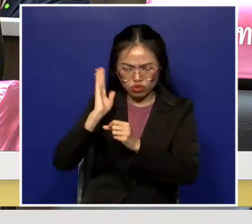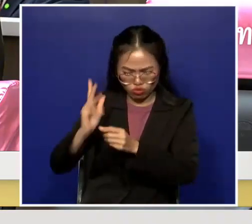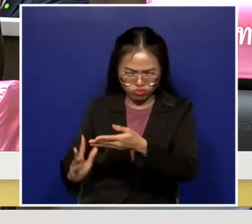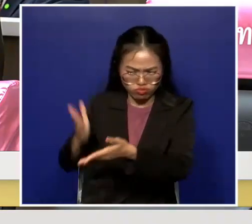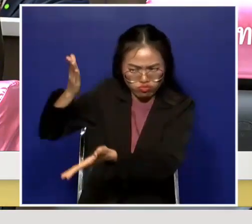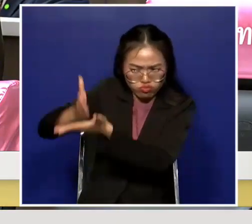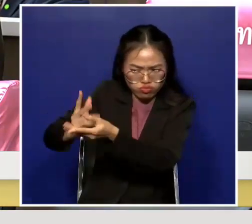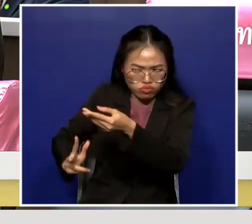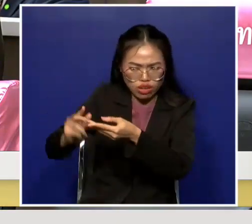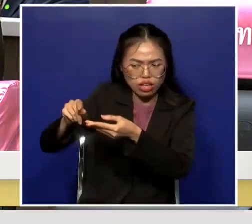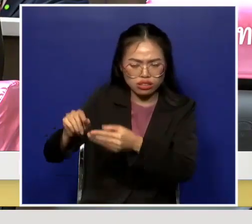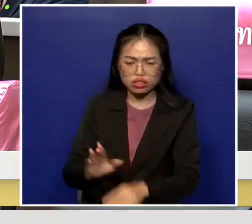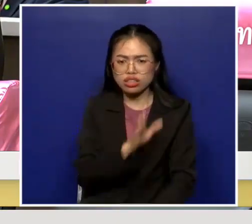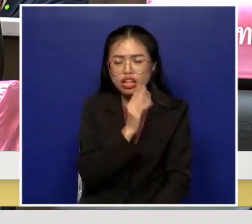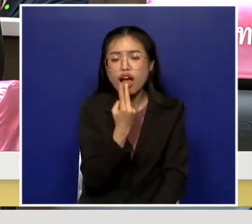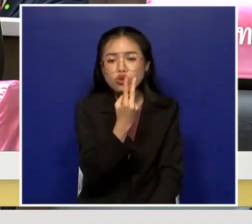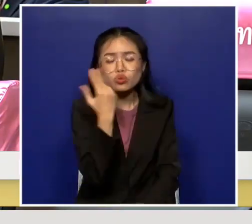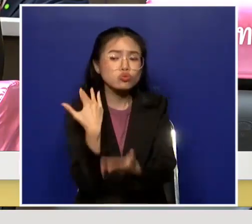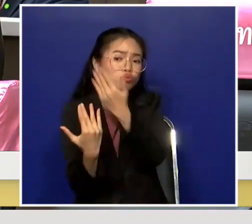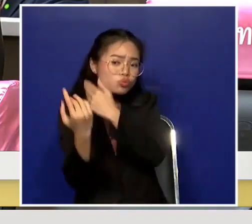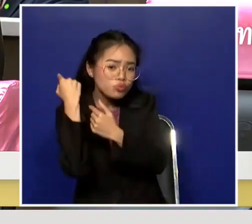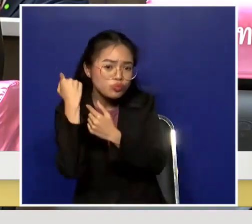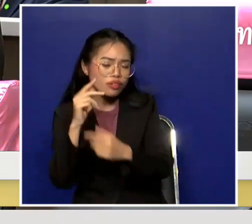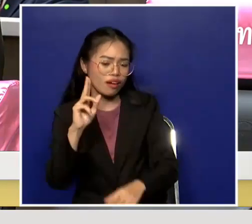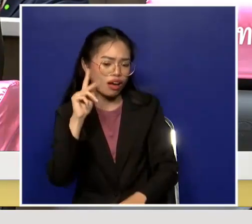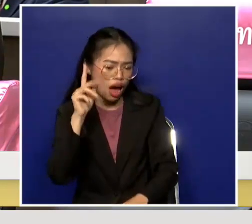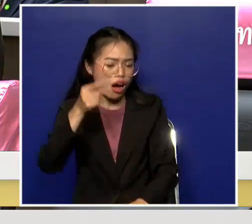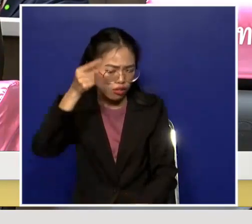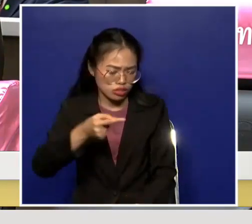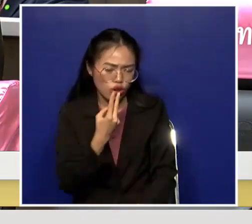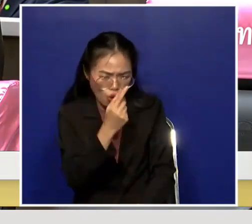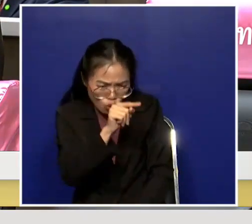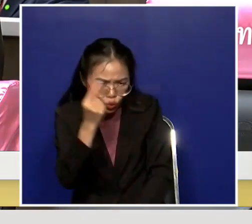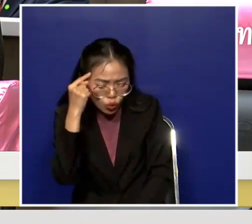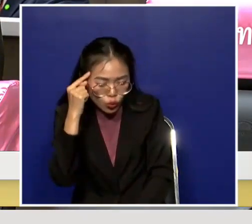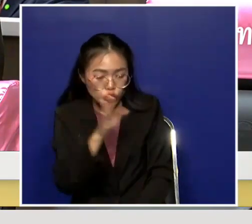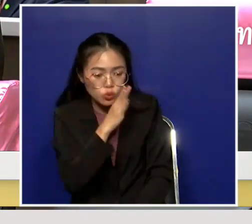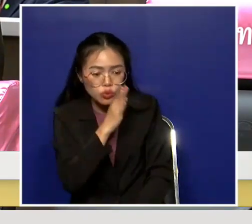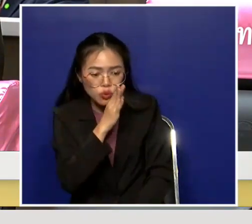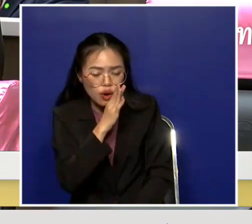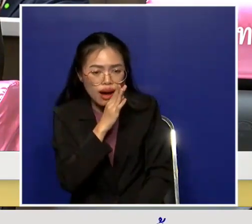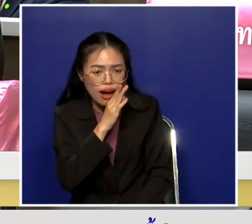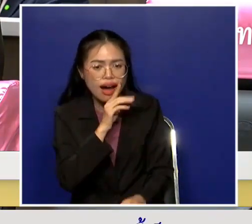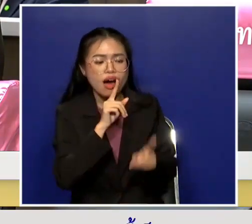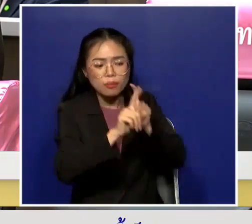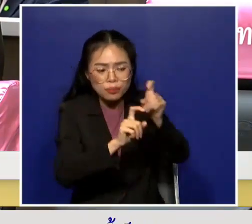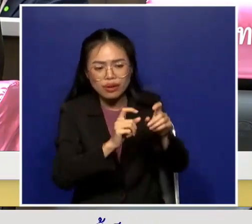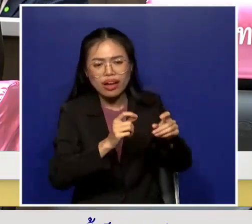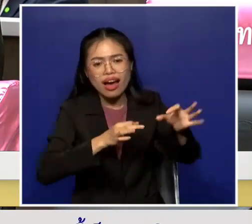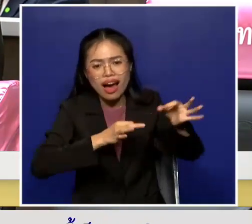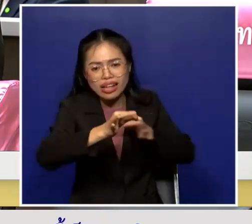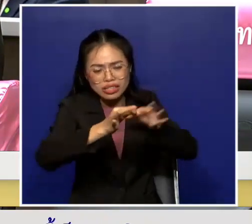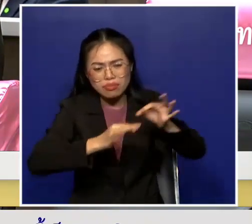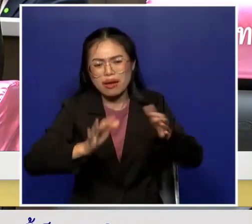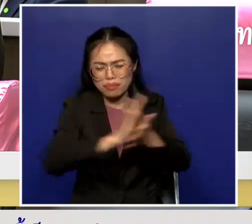คยอยู่สภามาเนี่ยนะครับและเคยผ่านการอภิปรายไม่ไว้วางใจมาจริงเนี่ยนะท่านจะรู้ว่าเวลาเขากล่าวหาเนี่ยเขาพูดคำว่าใบเสร็จมันไม่ได้เป็นใบเ